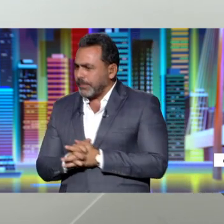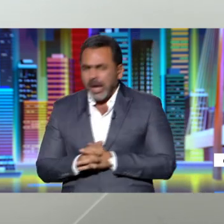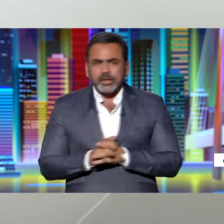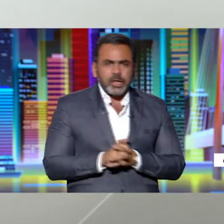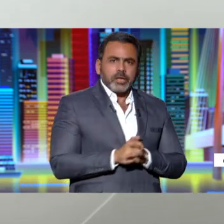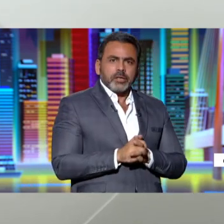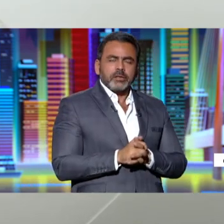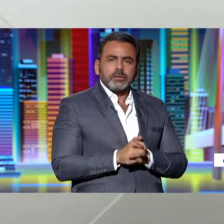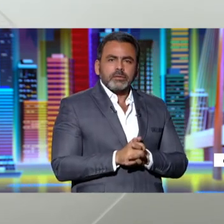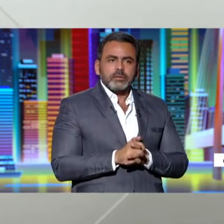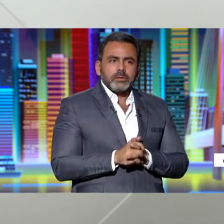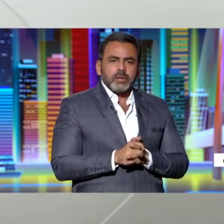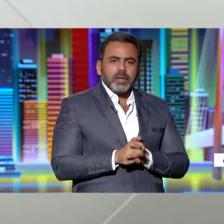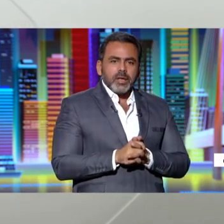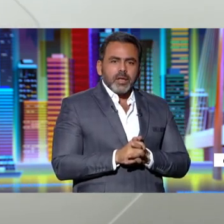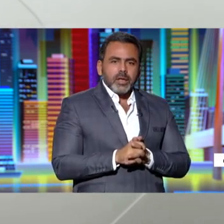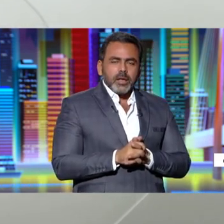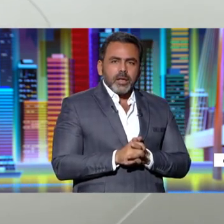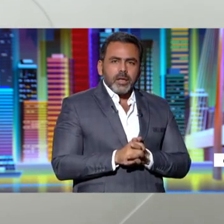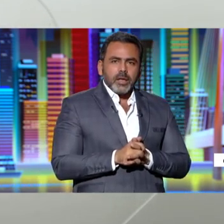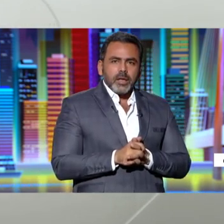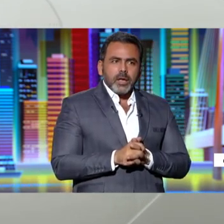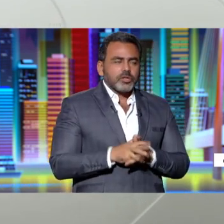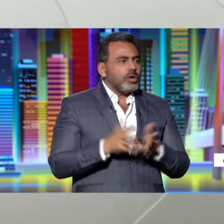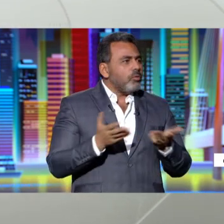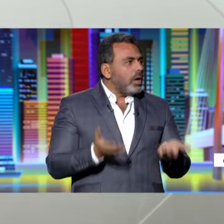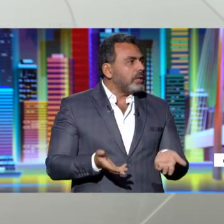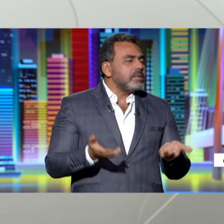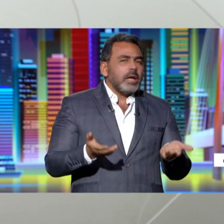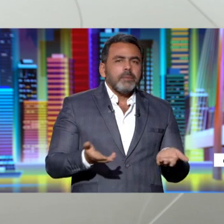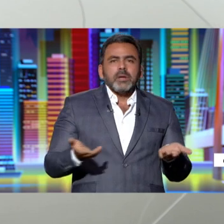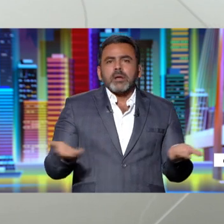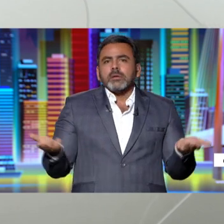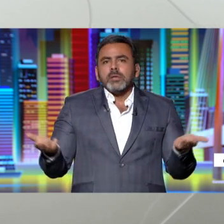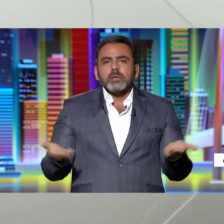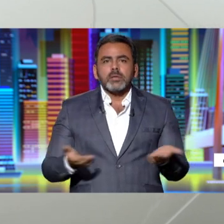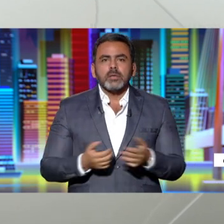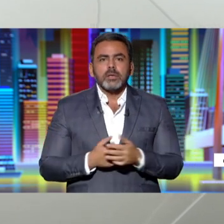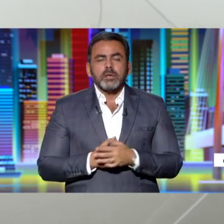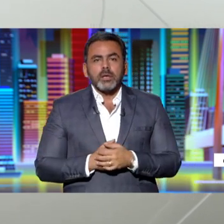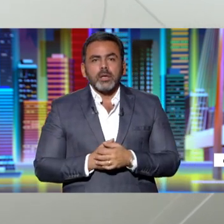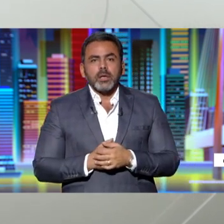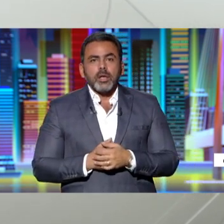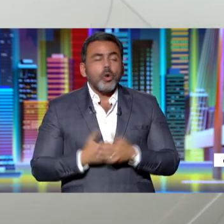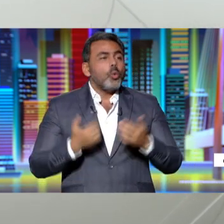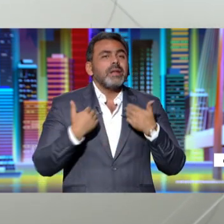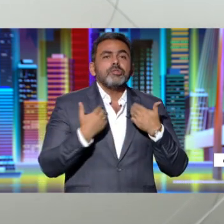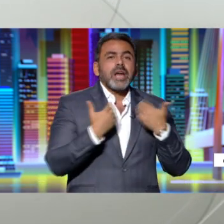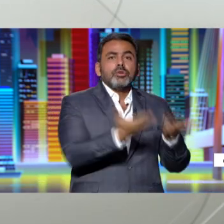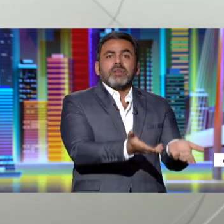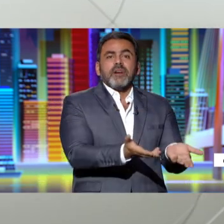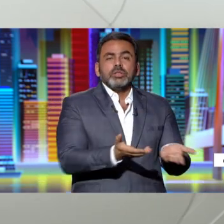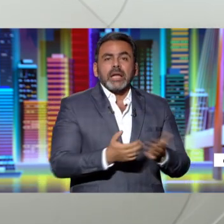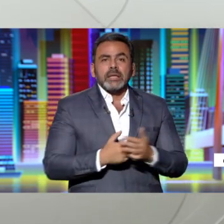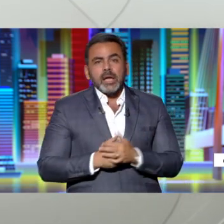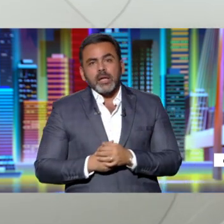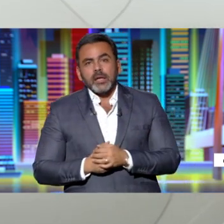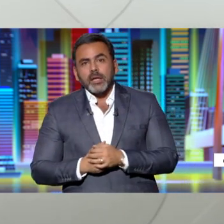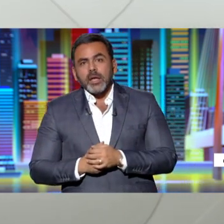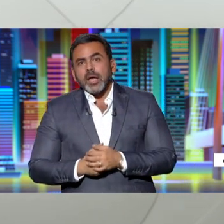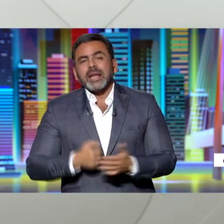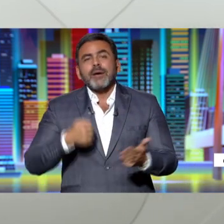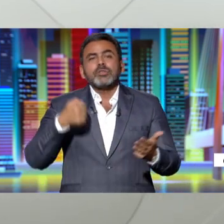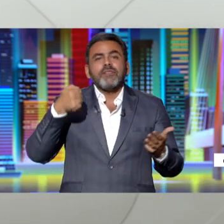2 ا ا عشان هو قال تنسحب من اراضي وانا مش عاوز افوض على